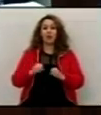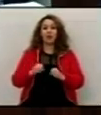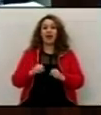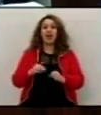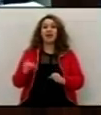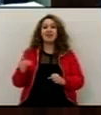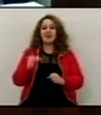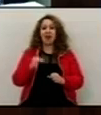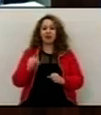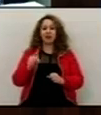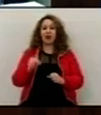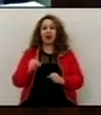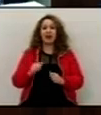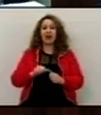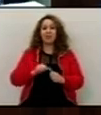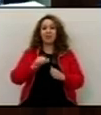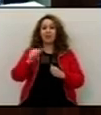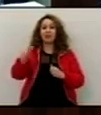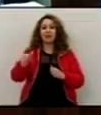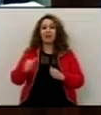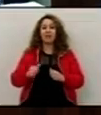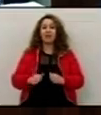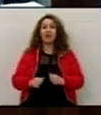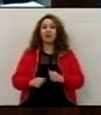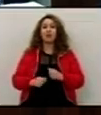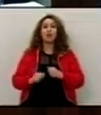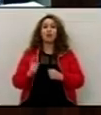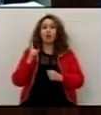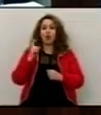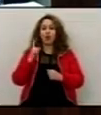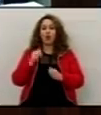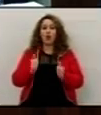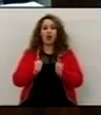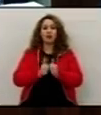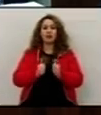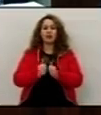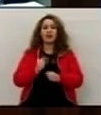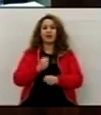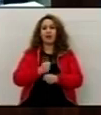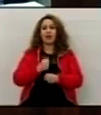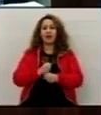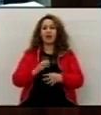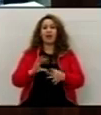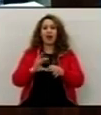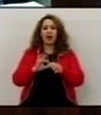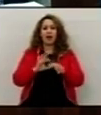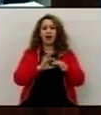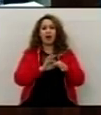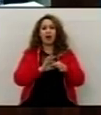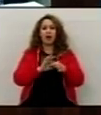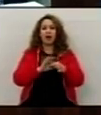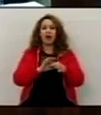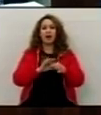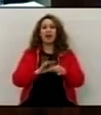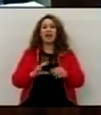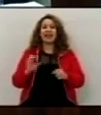أمثل ومستدام خاصة قضية المياه. نحن نشتغل مع شركائنا في قطاع الموارد المائية لأجل